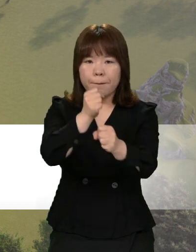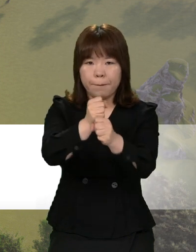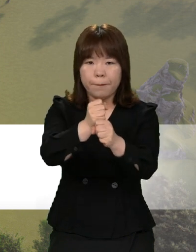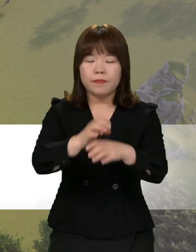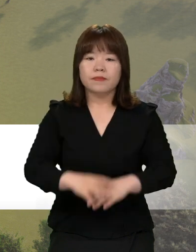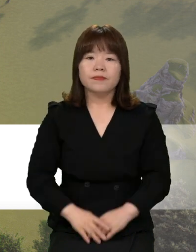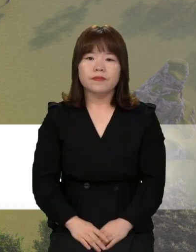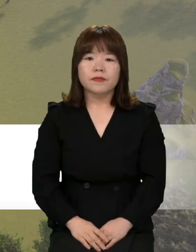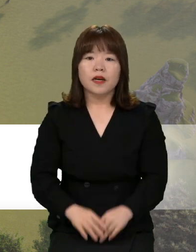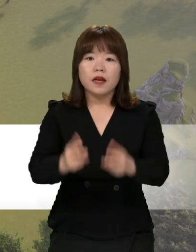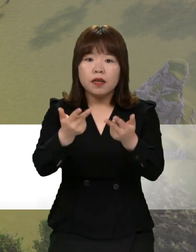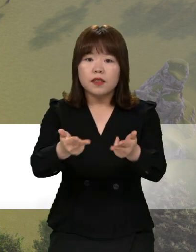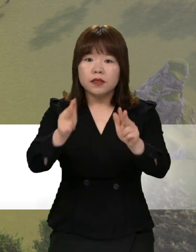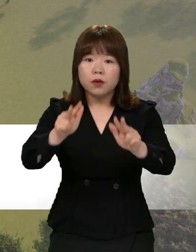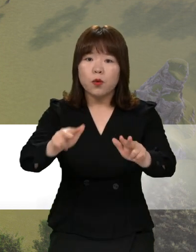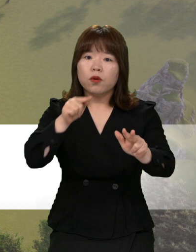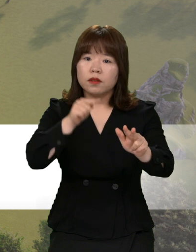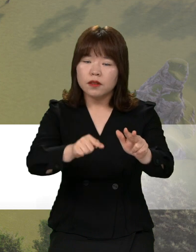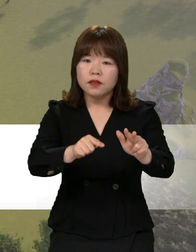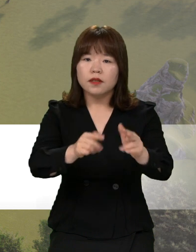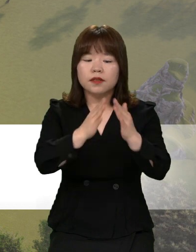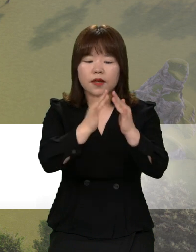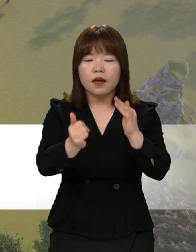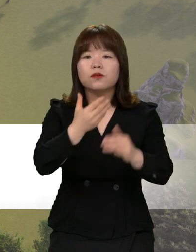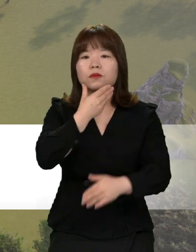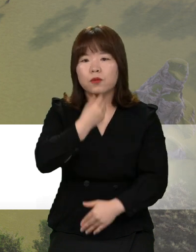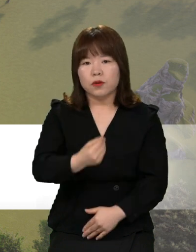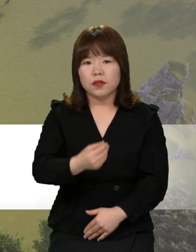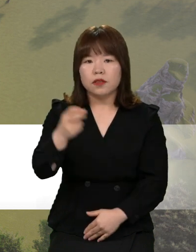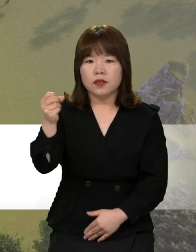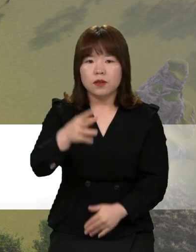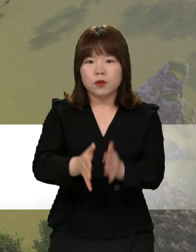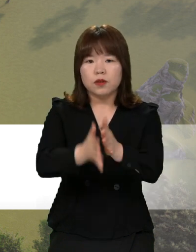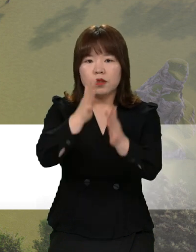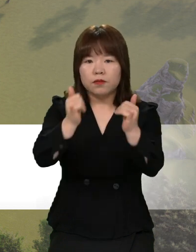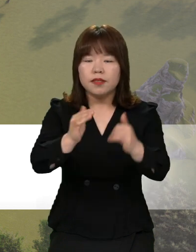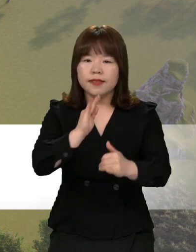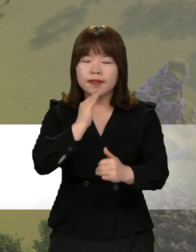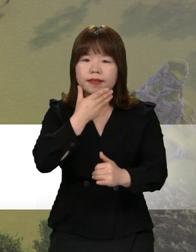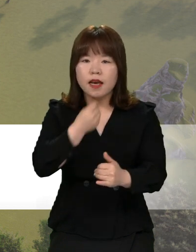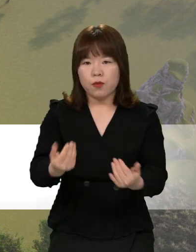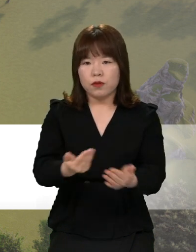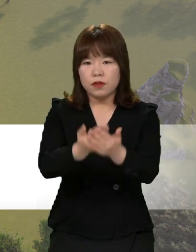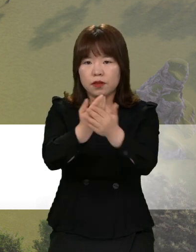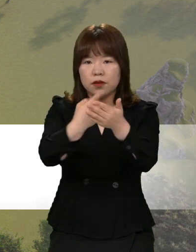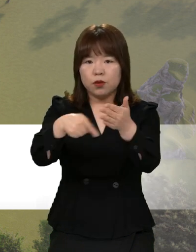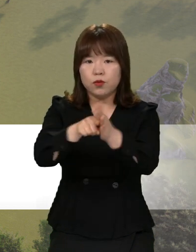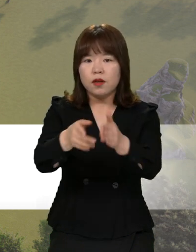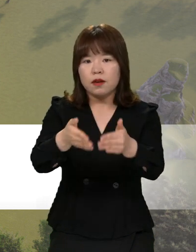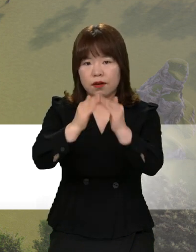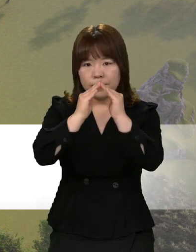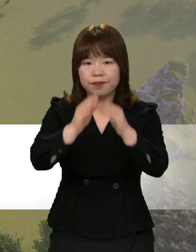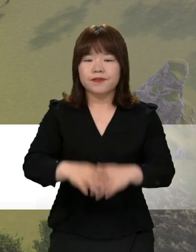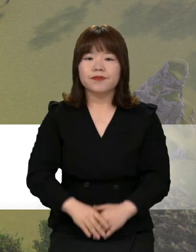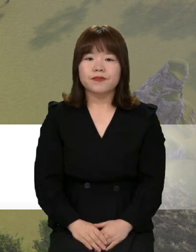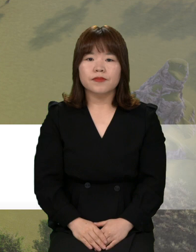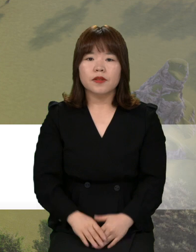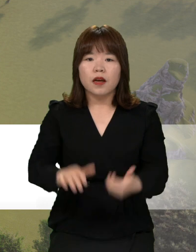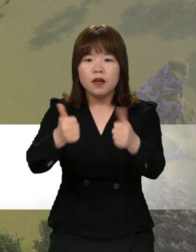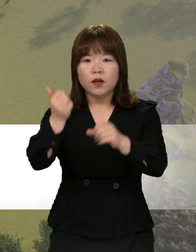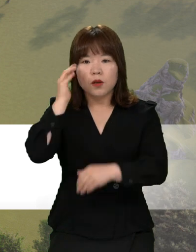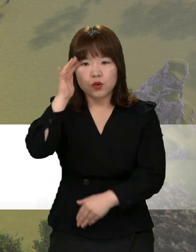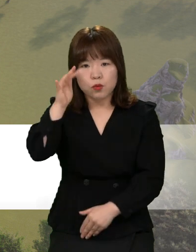형성에 나섰습니다. 포항시 추모공원은 유가족 복지, 더 나아가 시민의 진정한 행복 증진을 위해